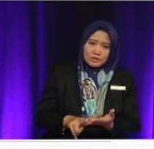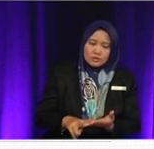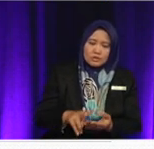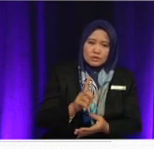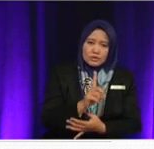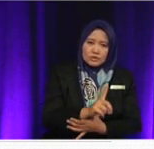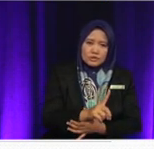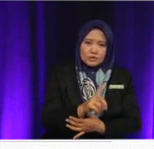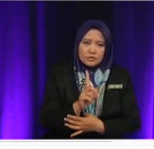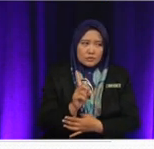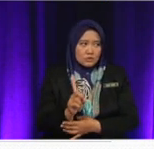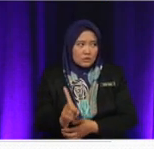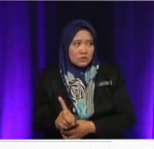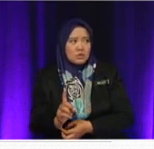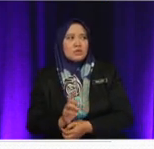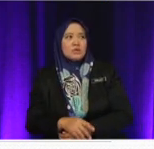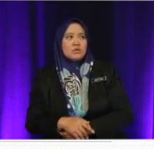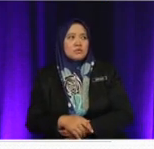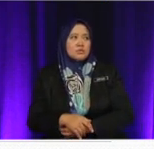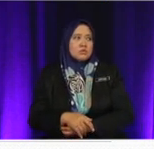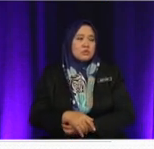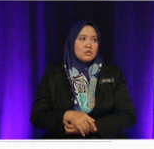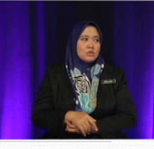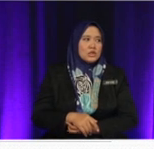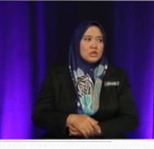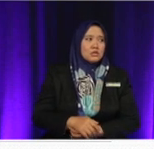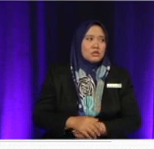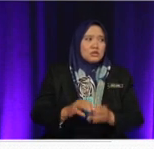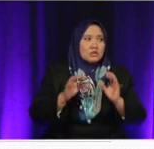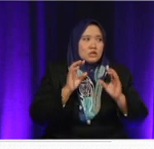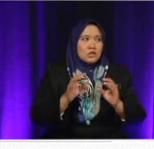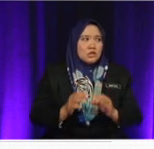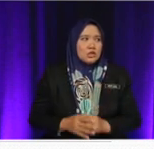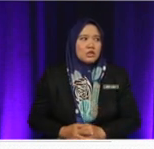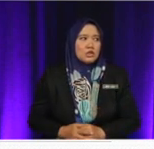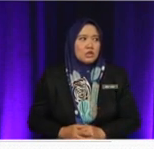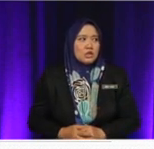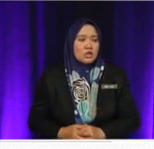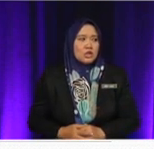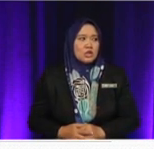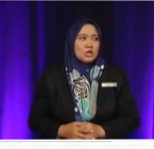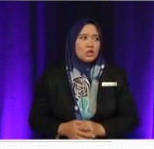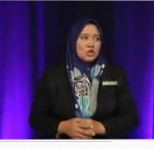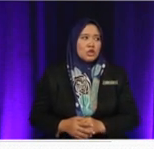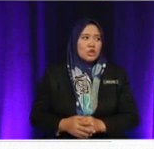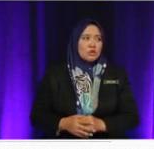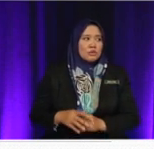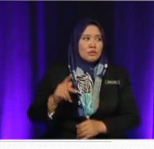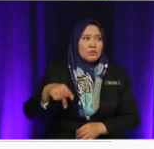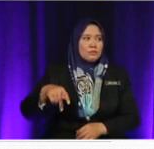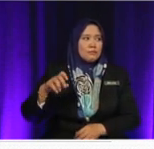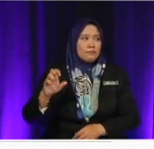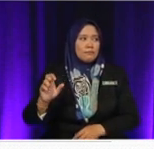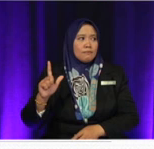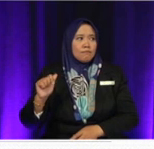dan penghantarannya yang lewat setiap bulan. Ini menyebabkan pelanggan mula berasa tawar hati kerana barang dan perkhidmatan yang